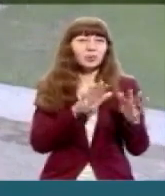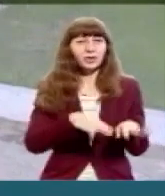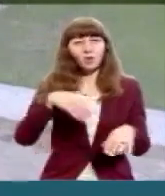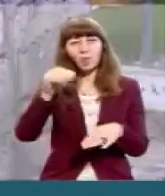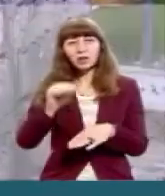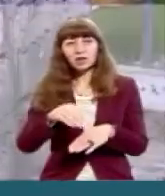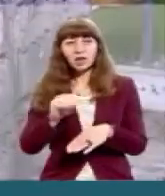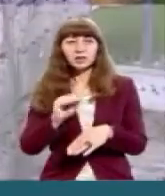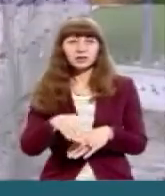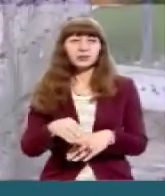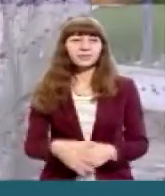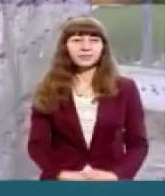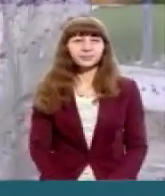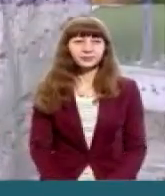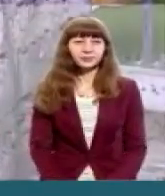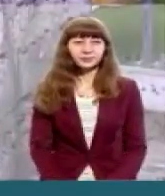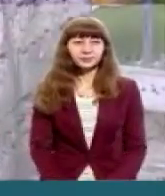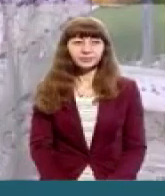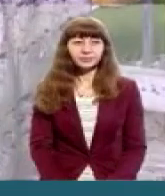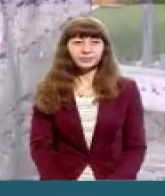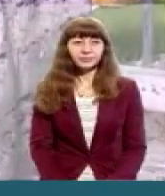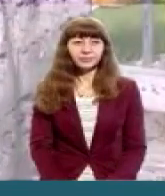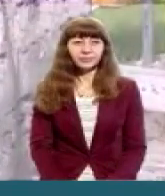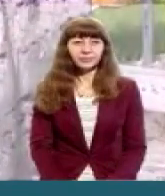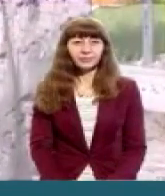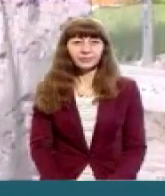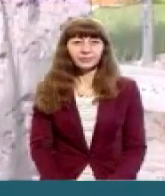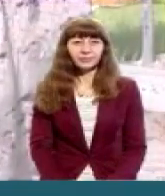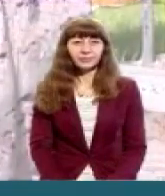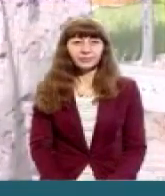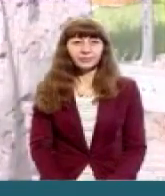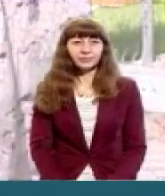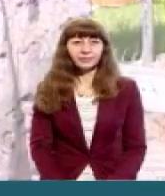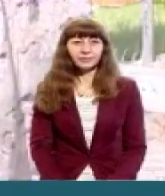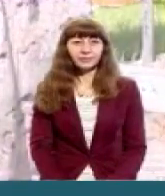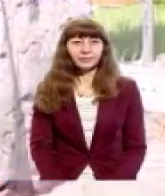и придадут ему презентабельный вид. Айдана Папанина, Тимерлан Джамбылов, телеканал Костанай.